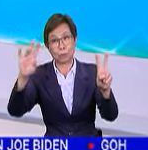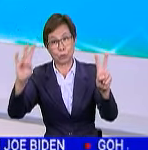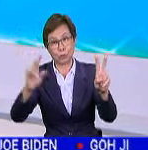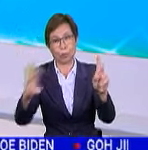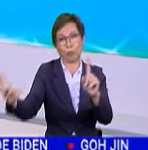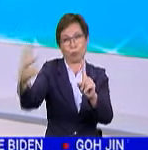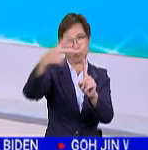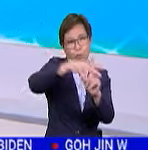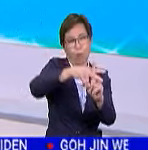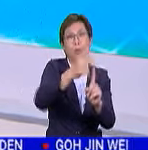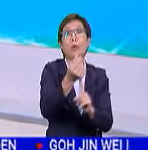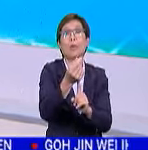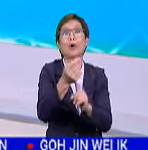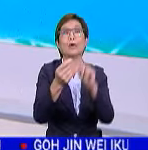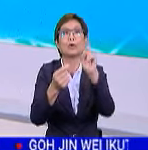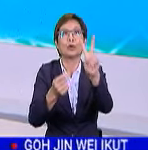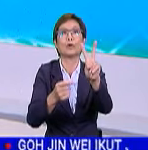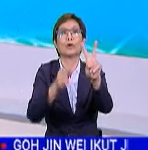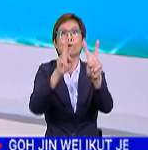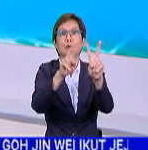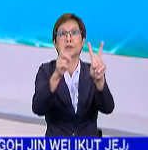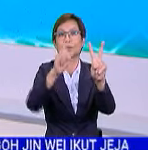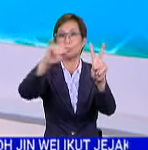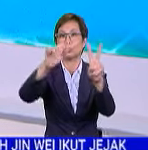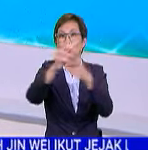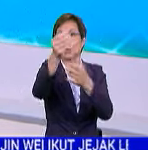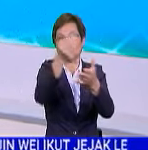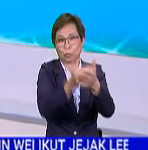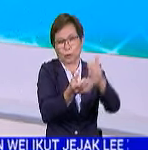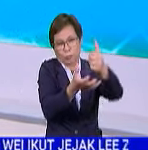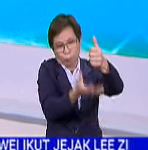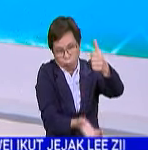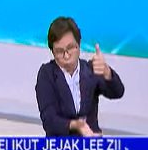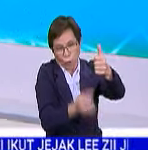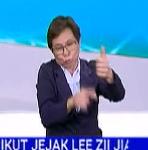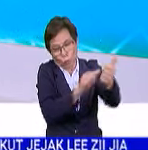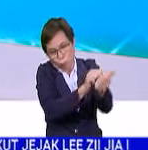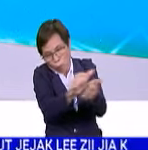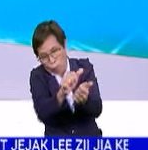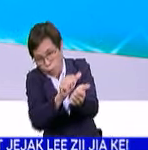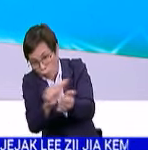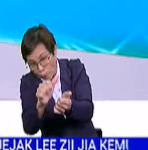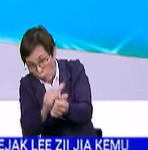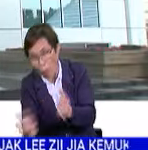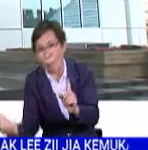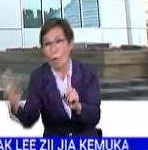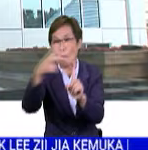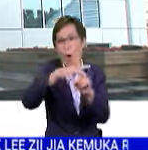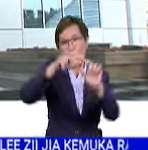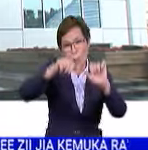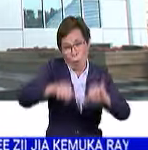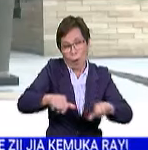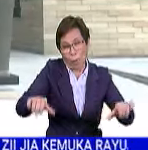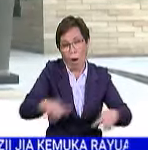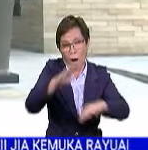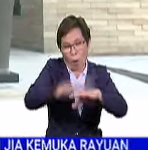22,887 permohonan bernilai RM221 juta telah diluluskan. Permohonan boleh dibuat secara dalam talian